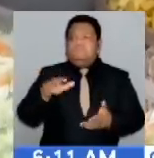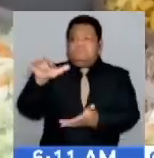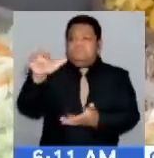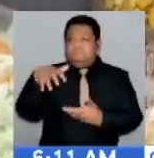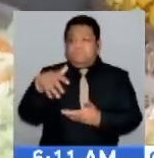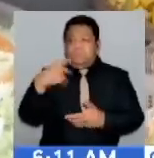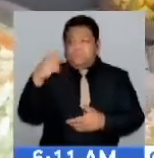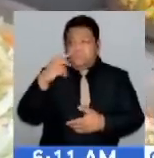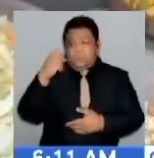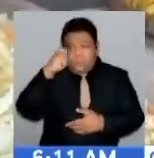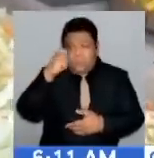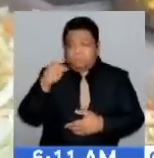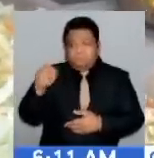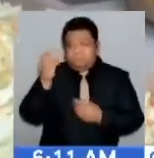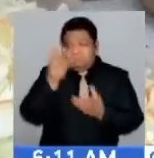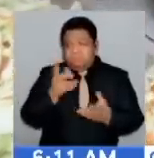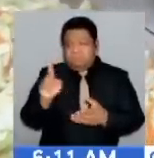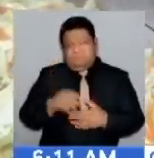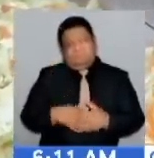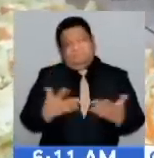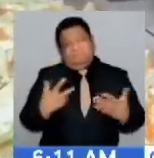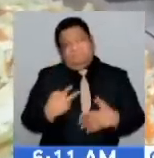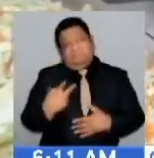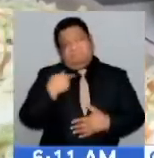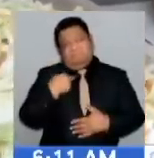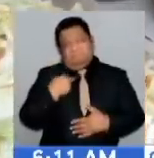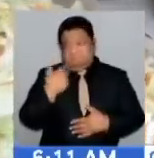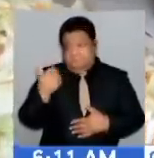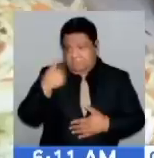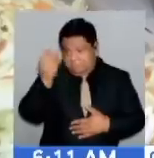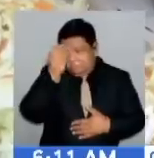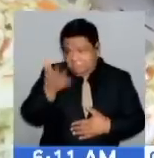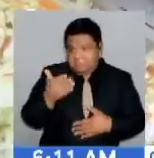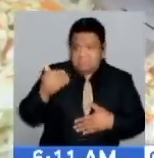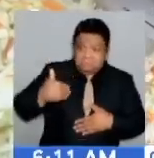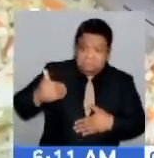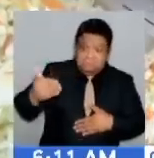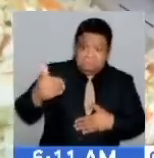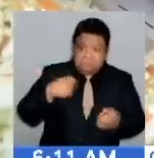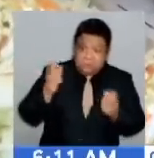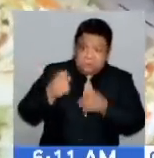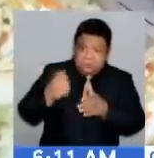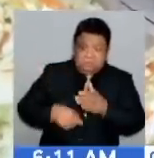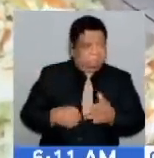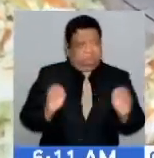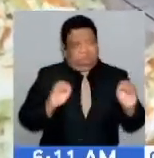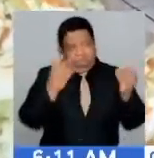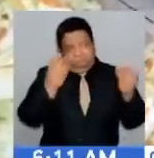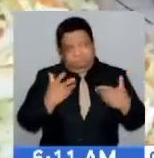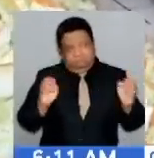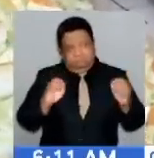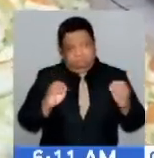po. Meron ba sila sinasabi kung mga darating na araw magkakaroon ng pagbabago? Wala sa naman po. So ibig sabihin noon, mananatiling... Medyo fixed pa